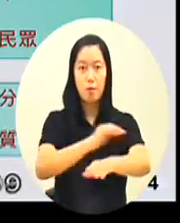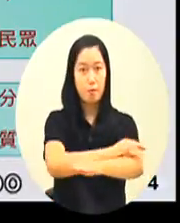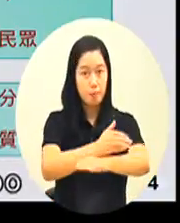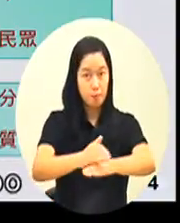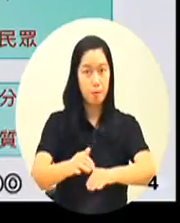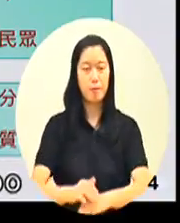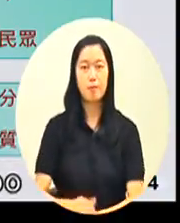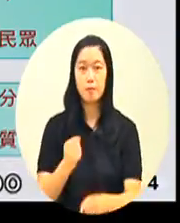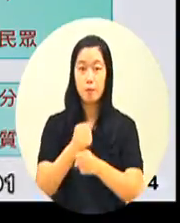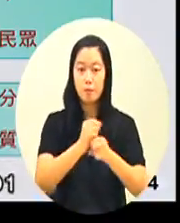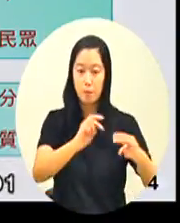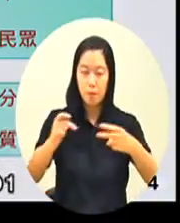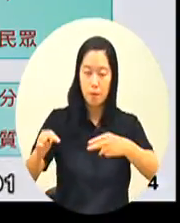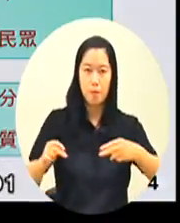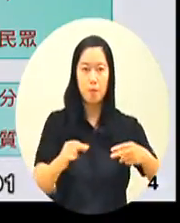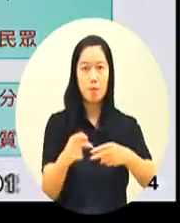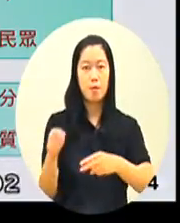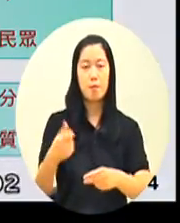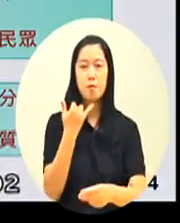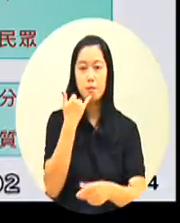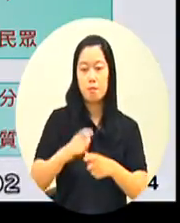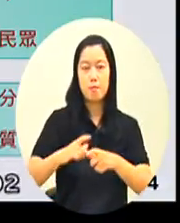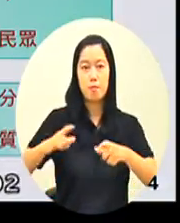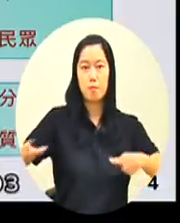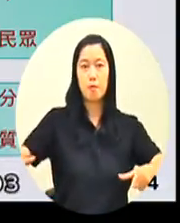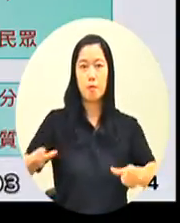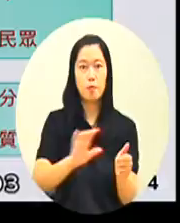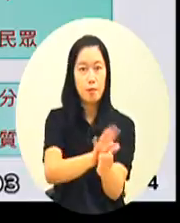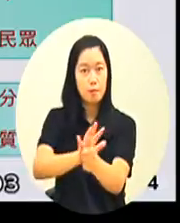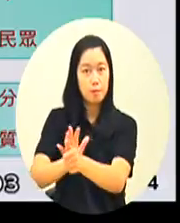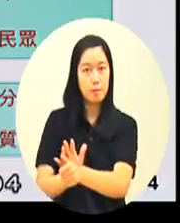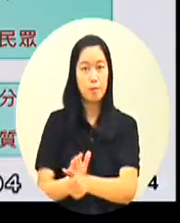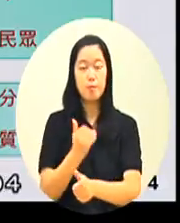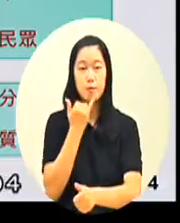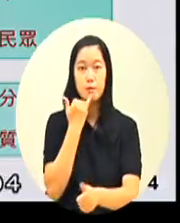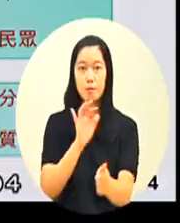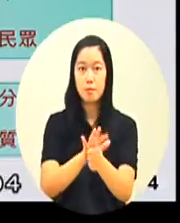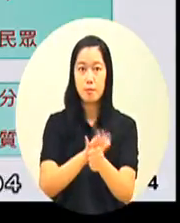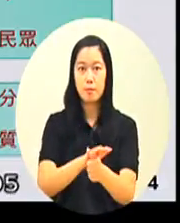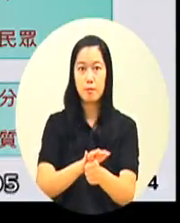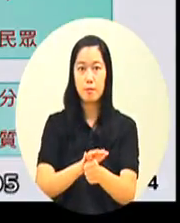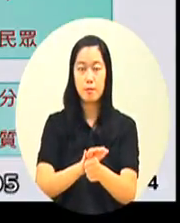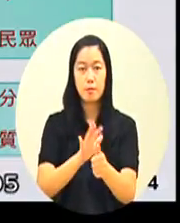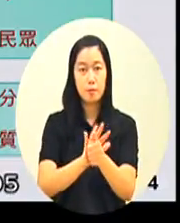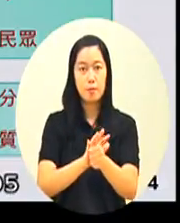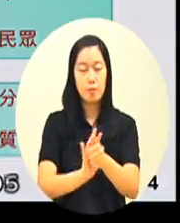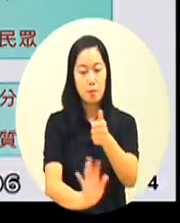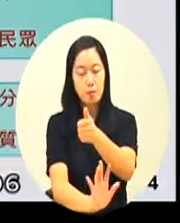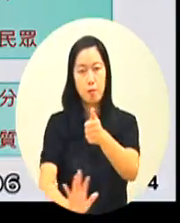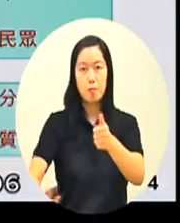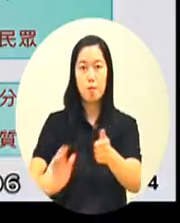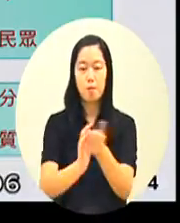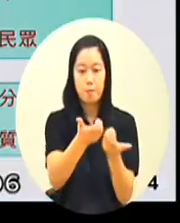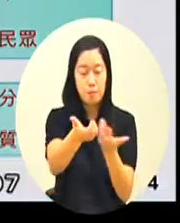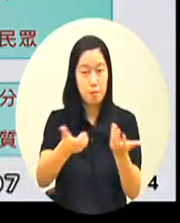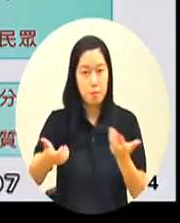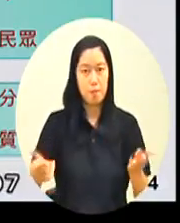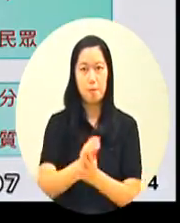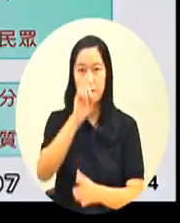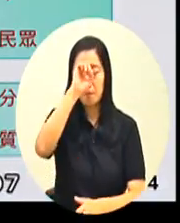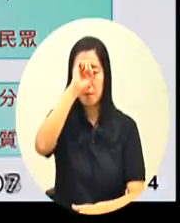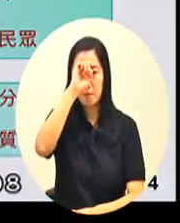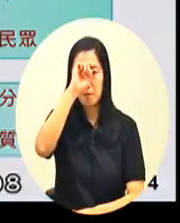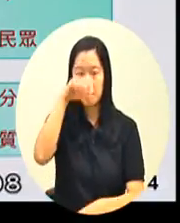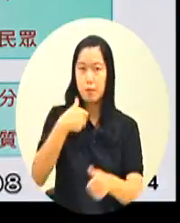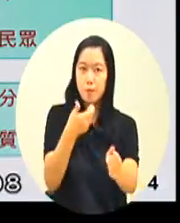些调整来扩大我们的税务服务，这是做一些组织上的配置，希望能够提供更好